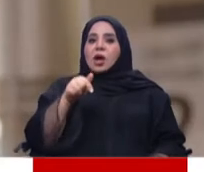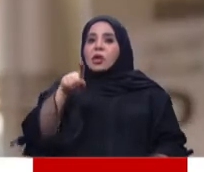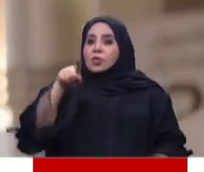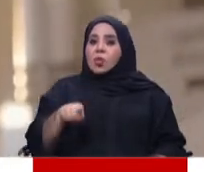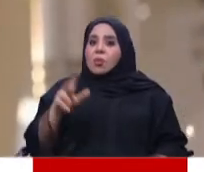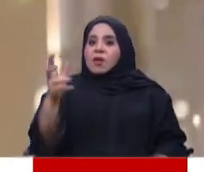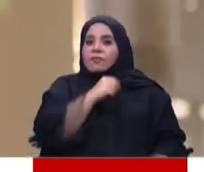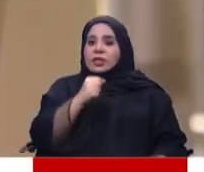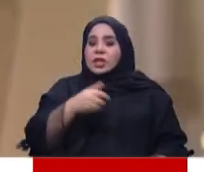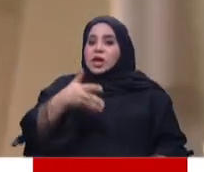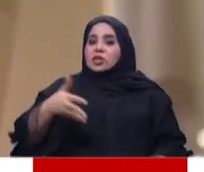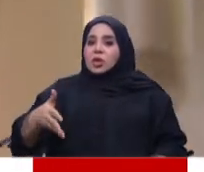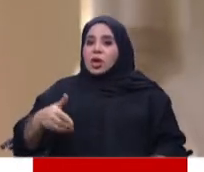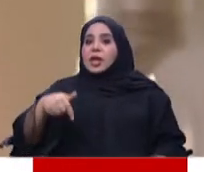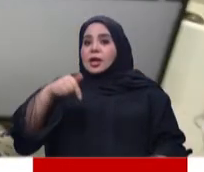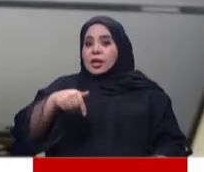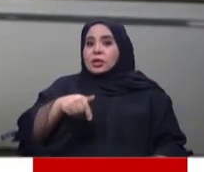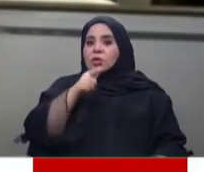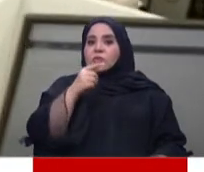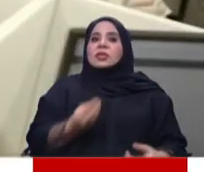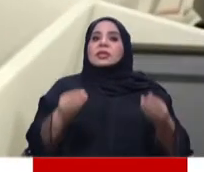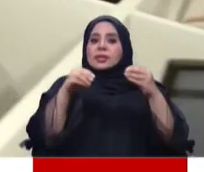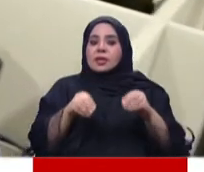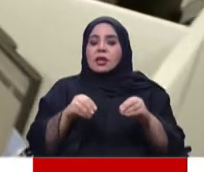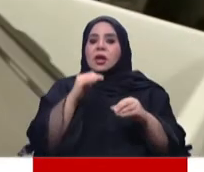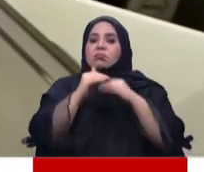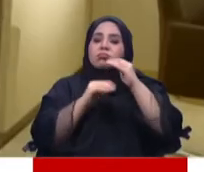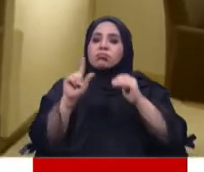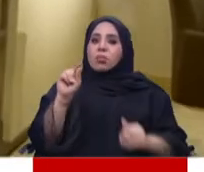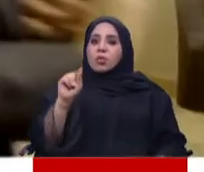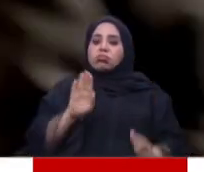فرصة للأجيال الحالية لتحقيق المزيد من التميز